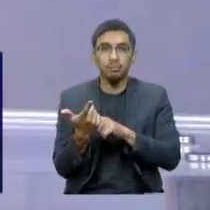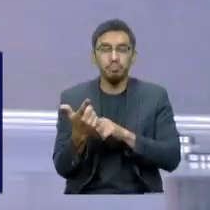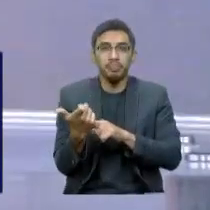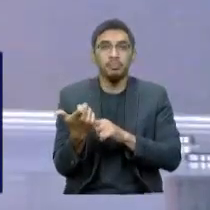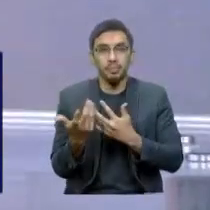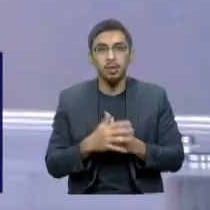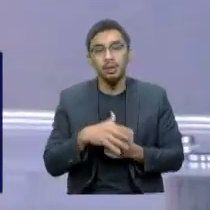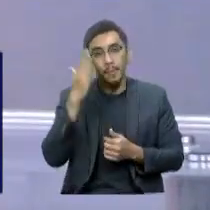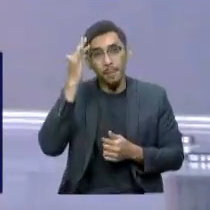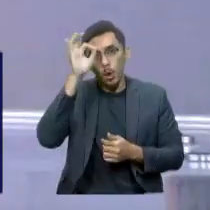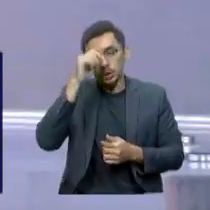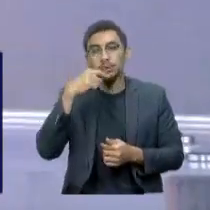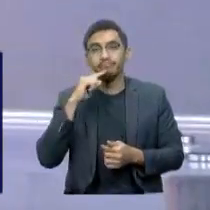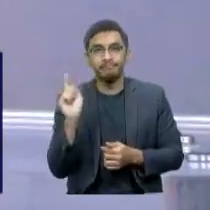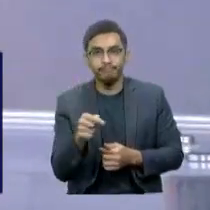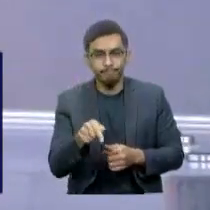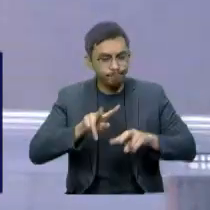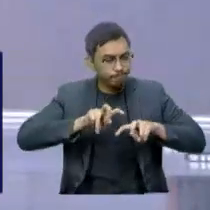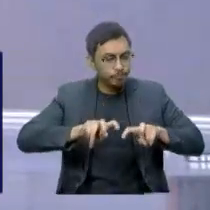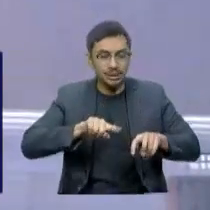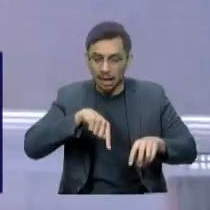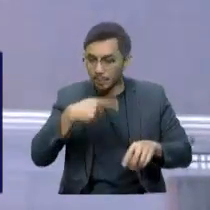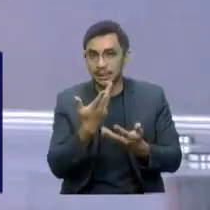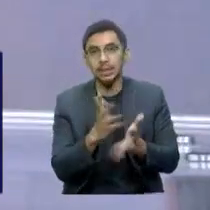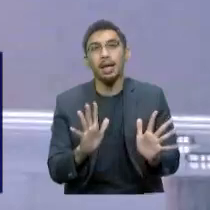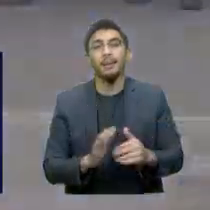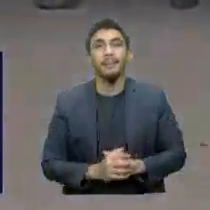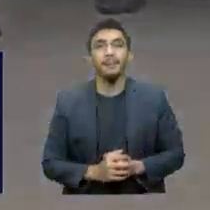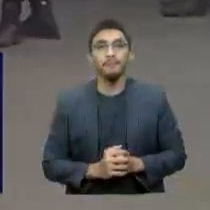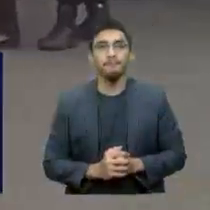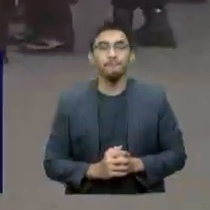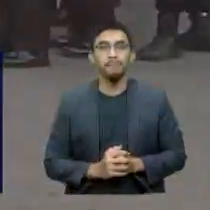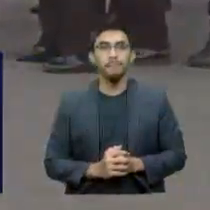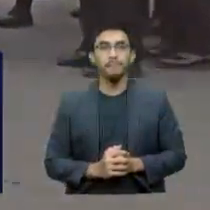Kapolri memerintahkan kasus ini diusut tuntas.